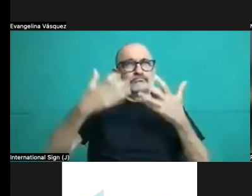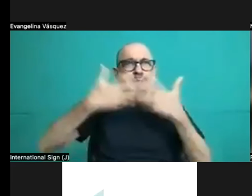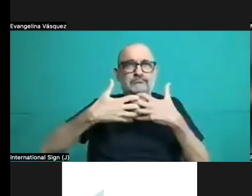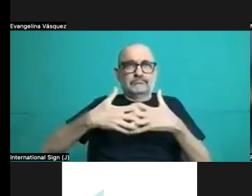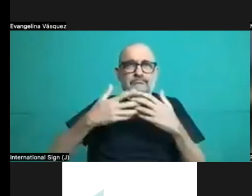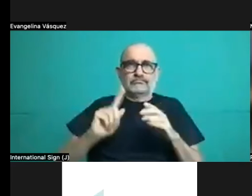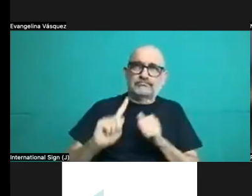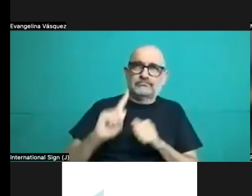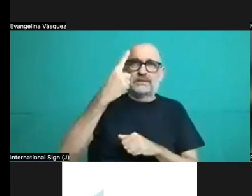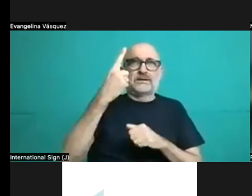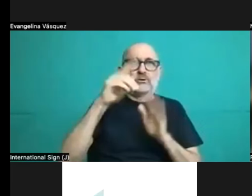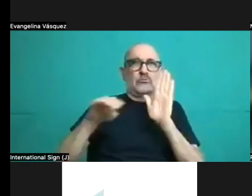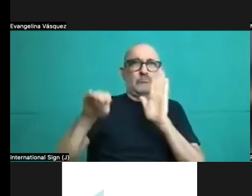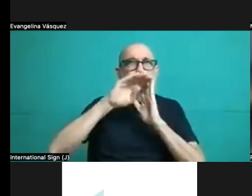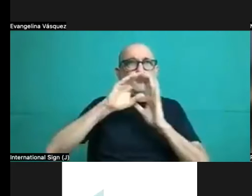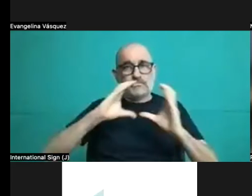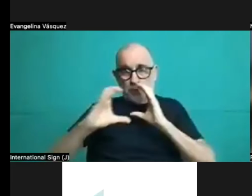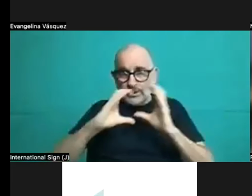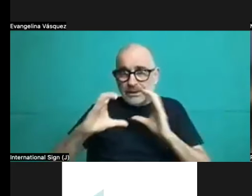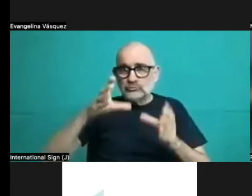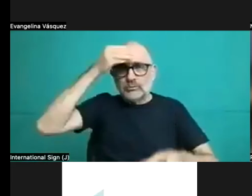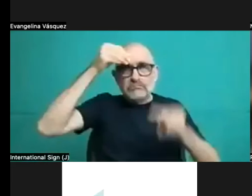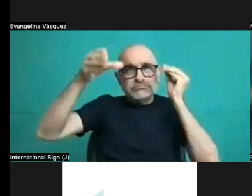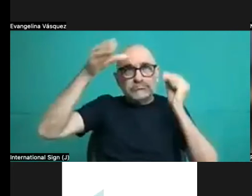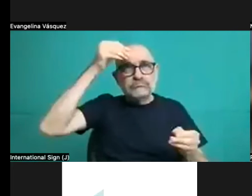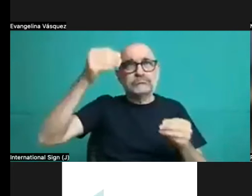avons traversé des changements.